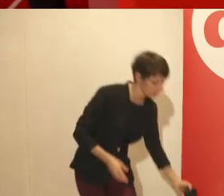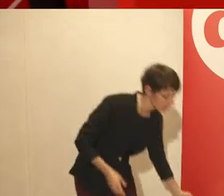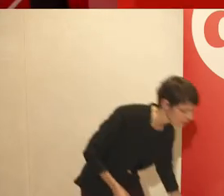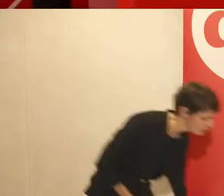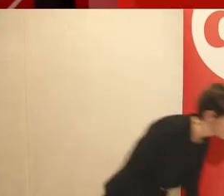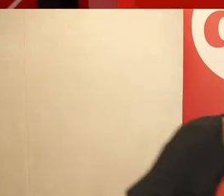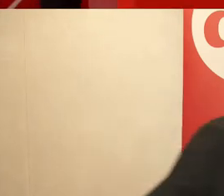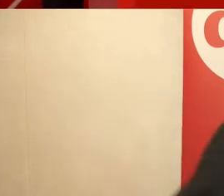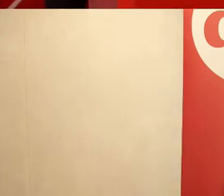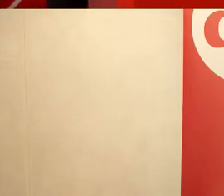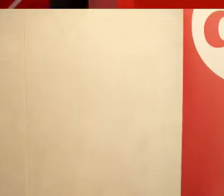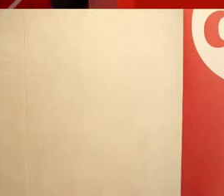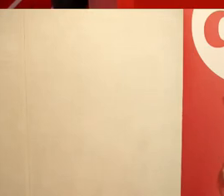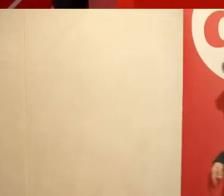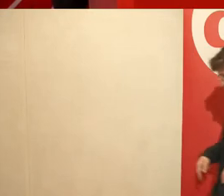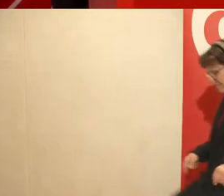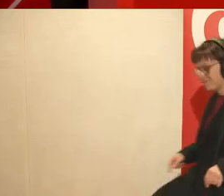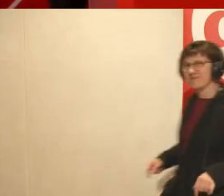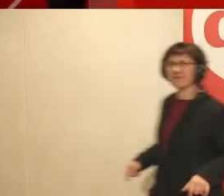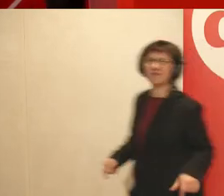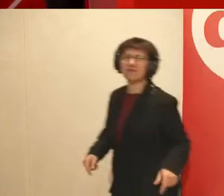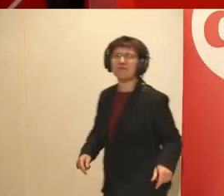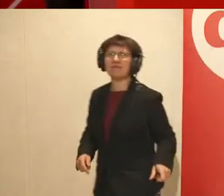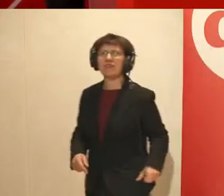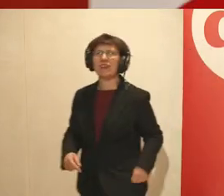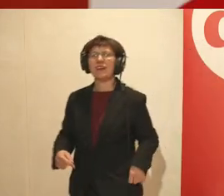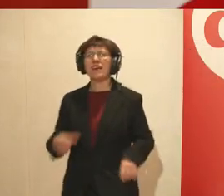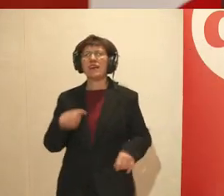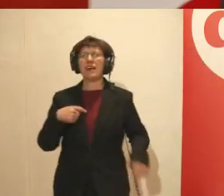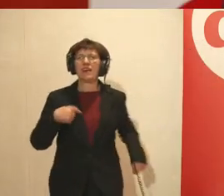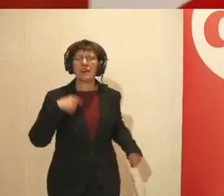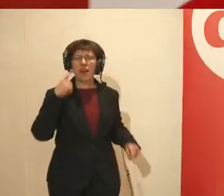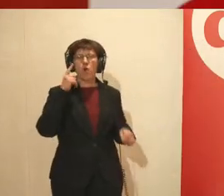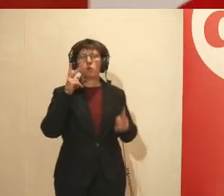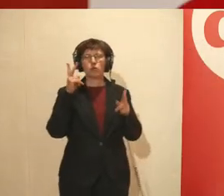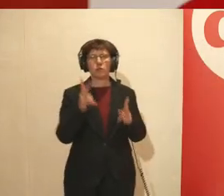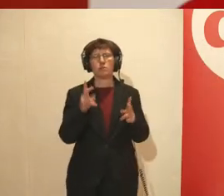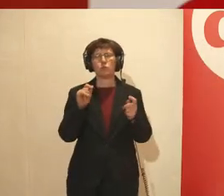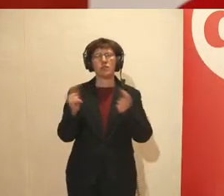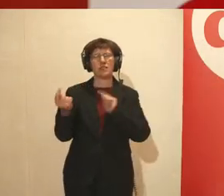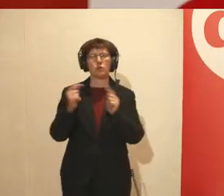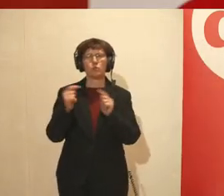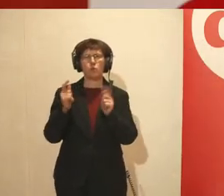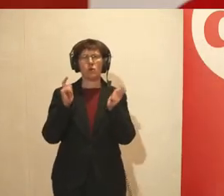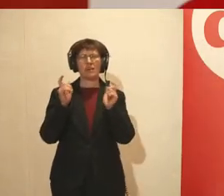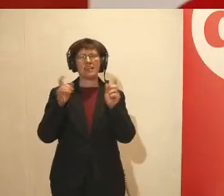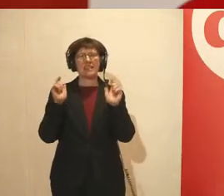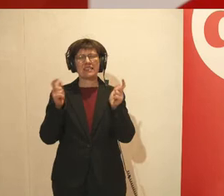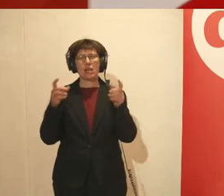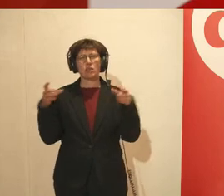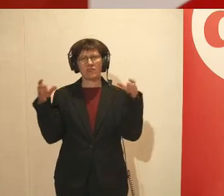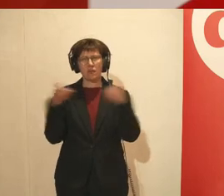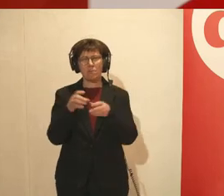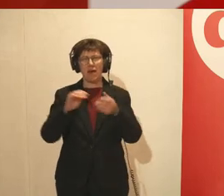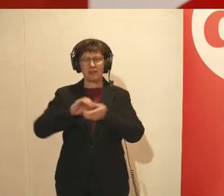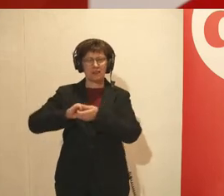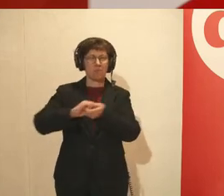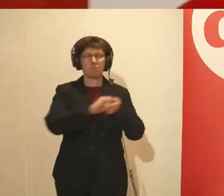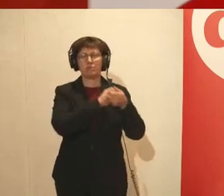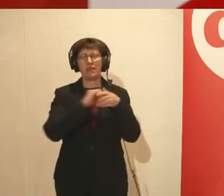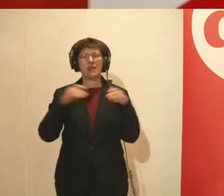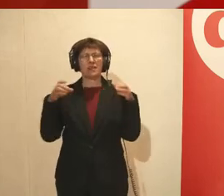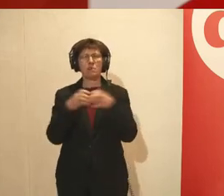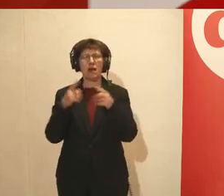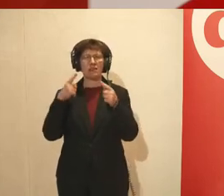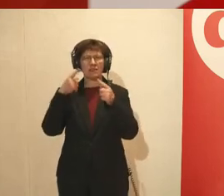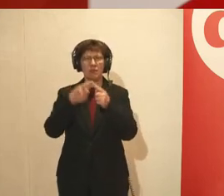richtig wir müssen über das reden was uns miteinander zusammen hält als gesellschaft was unsere gemeinsame zielsetzung sind ich glaube gerade